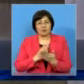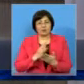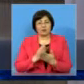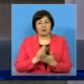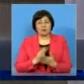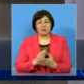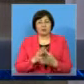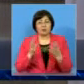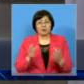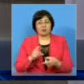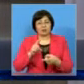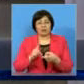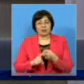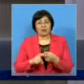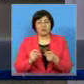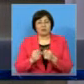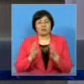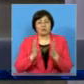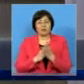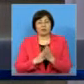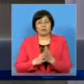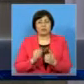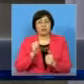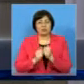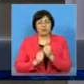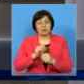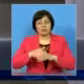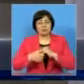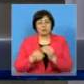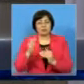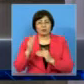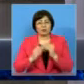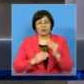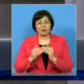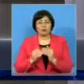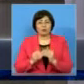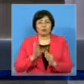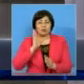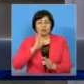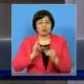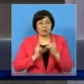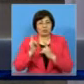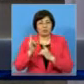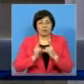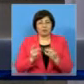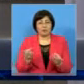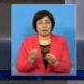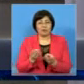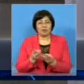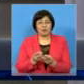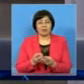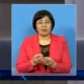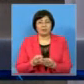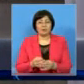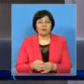профилактики заражения коронавирусной инфекцией. Частое мытье рук. Руки надо мыть жидким мылом, не твердым мылом, потому что на твердом